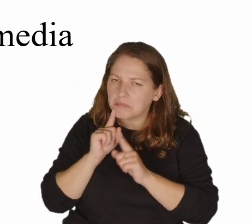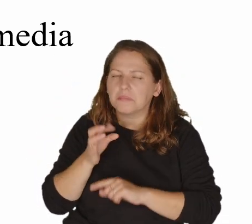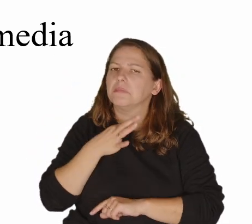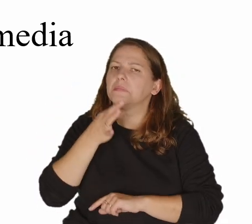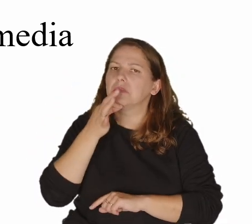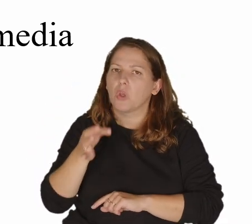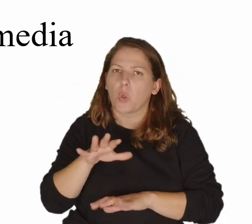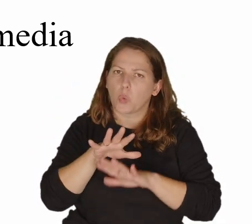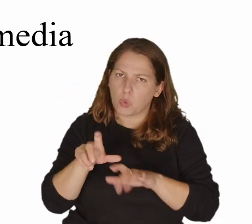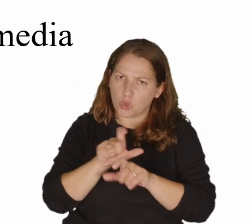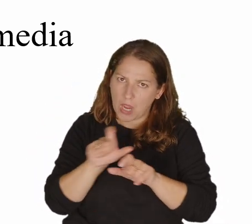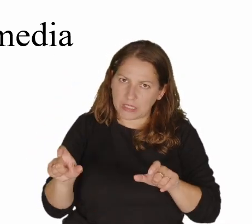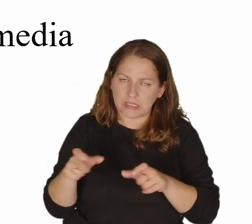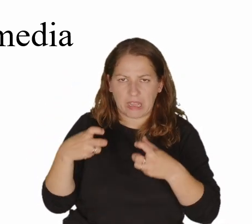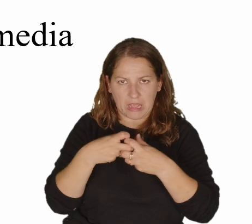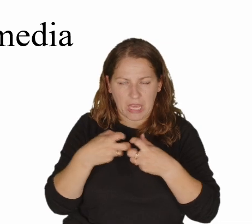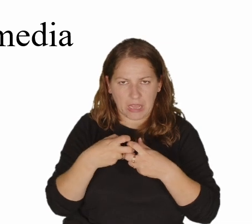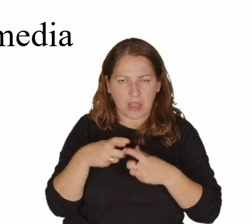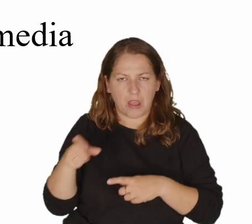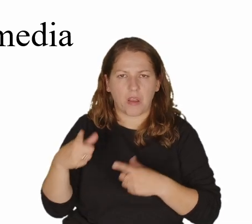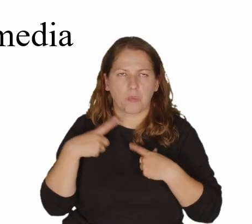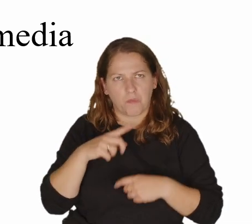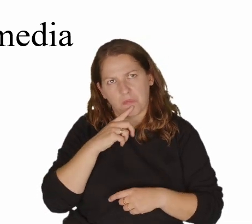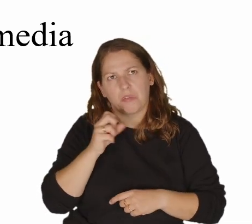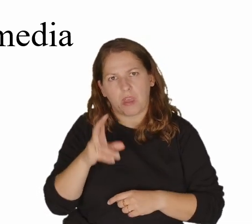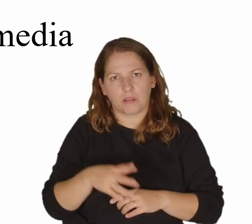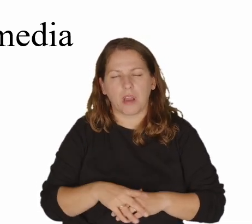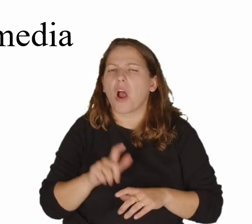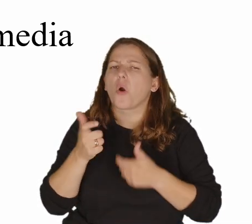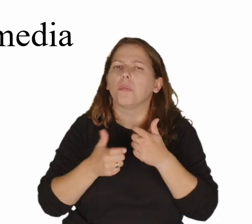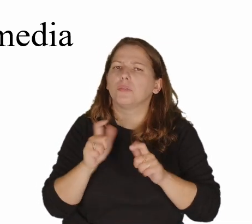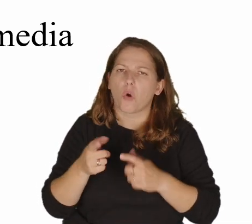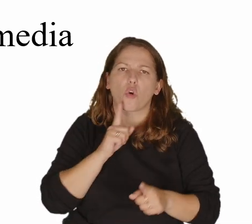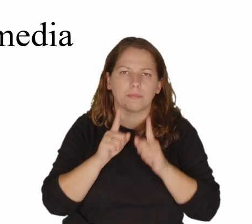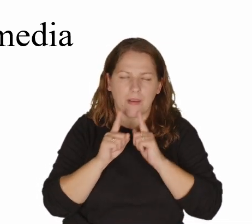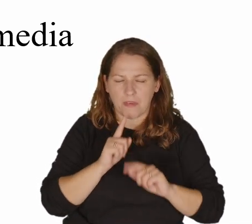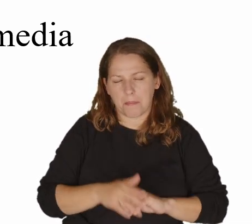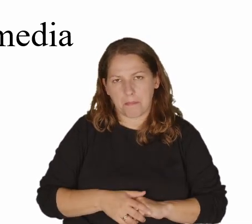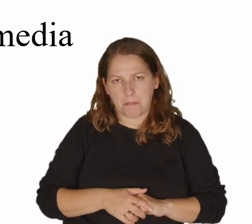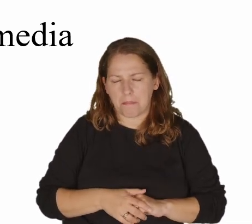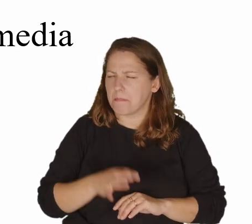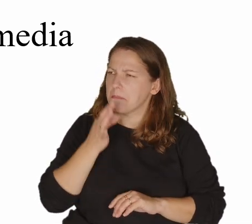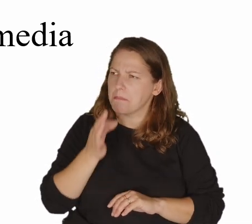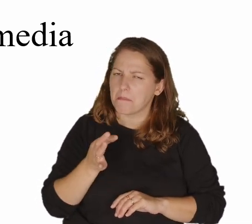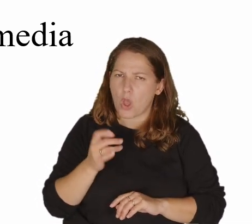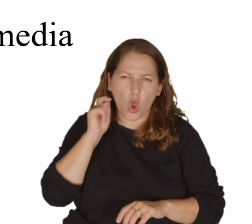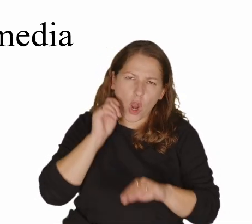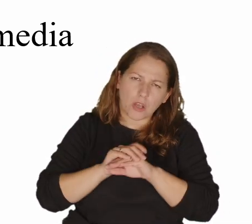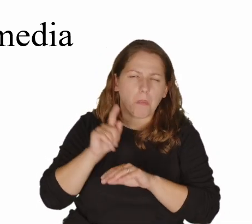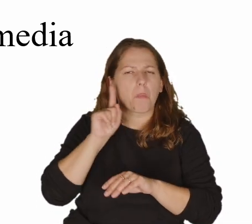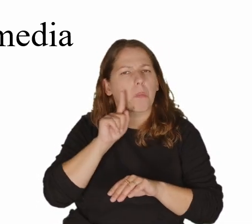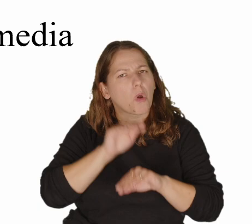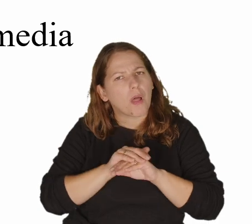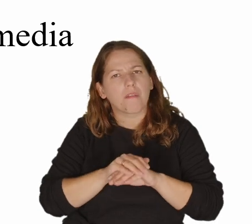takie pytanie: czy dużo czasu spędzasz w sieci? To ta osoba: tak. I co tam robisz? Rozmawiam. Pytanie: z koleżankami,